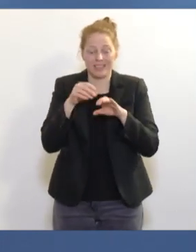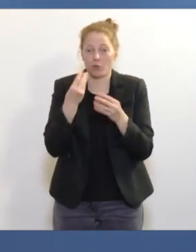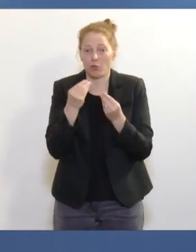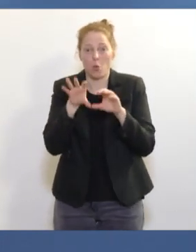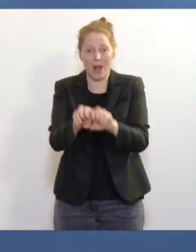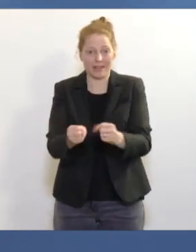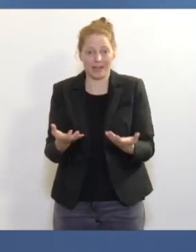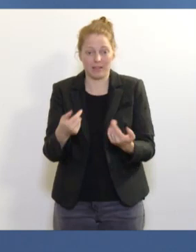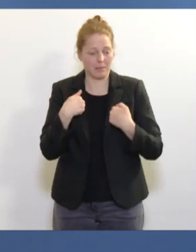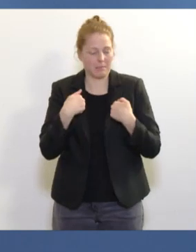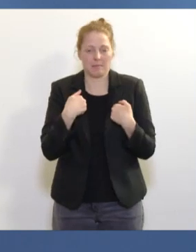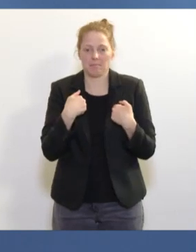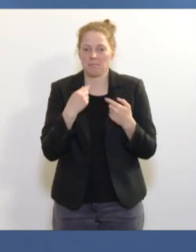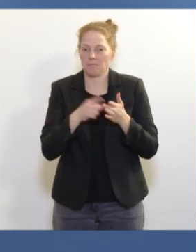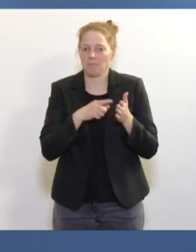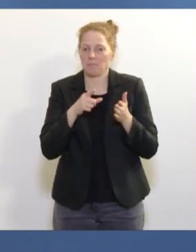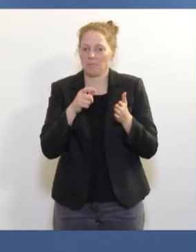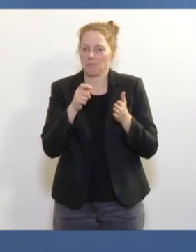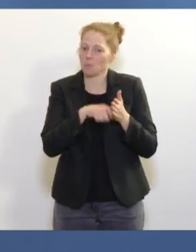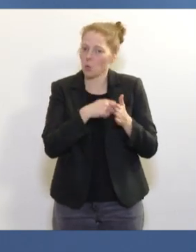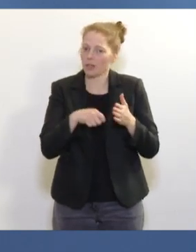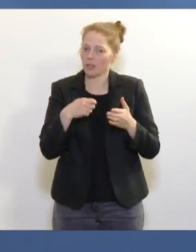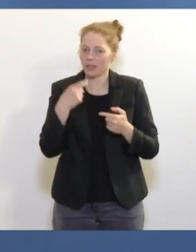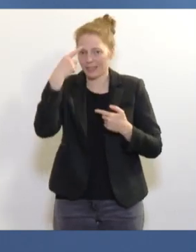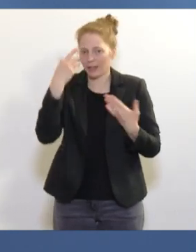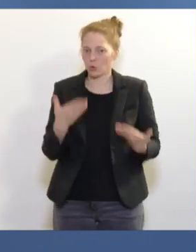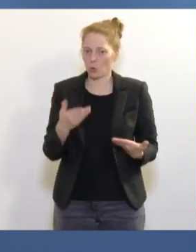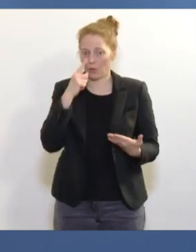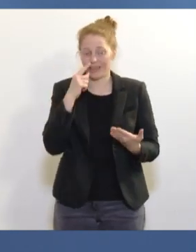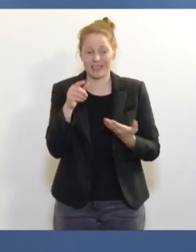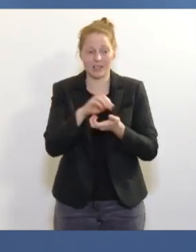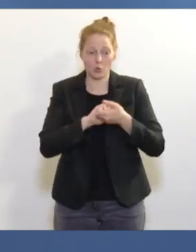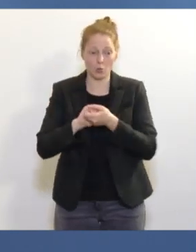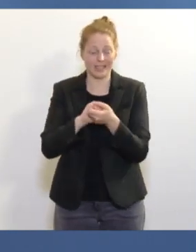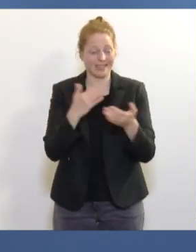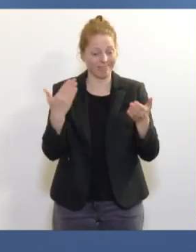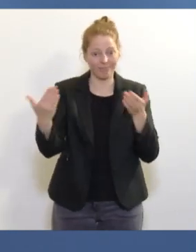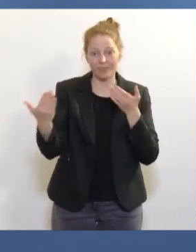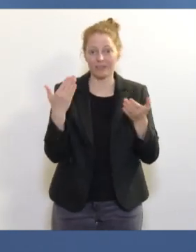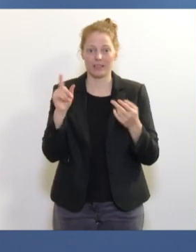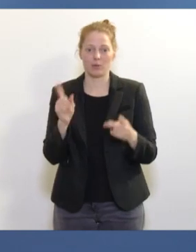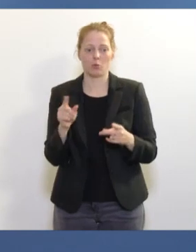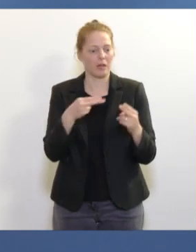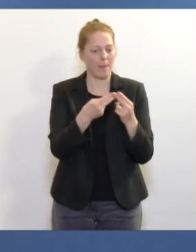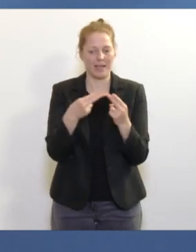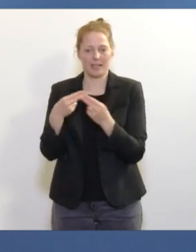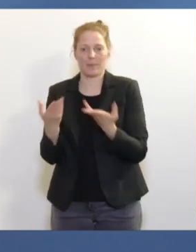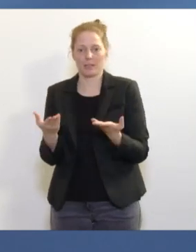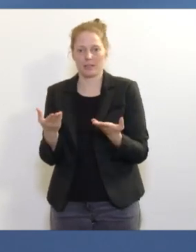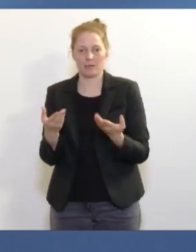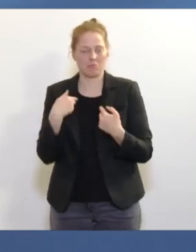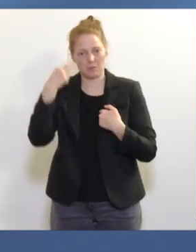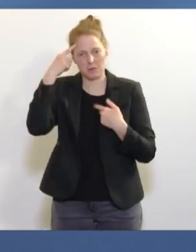da war meine politische Überzeugung, dass wenn wir für Solidarität sprechen, das muss differenziert gehen. Das wird, wie gesagt, bei mir am Kopf nicht